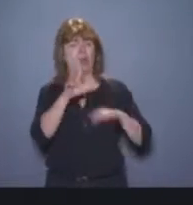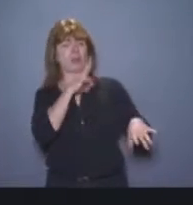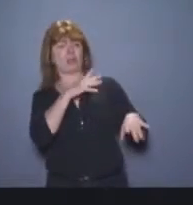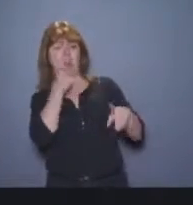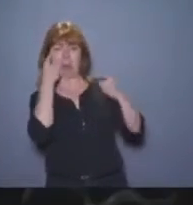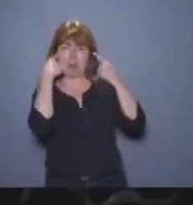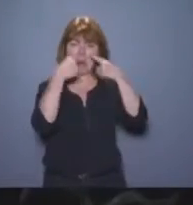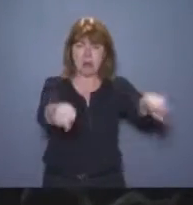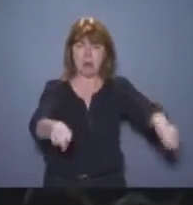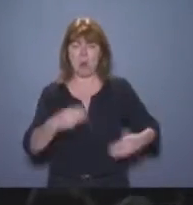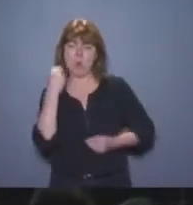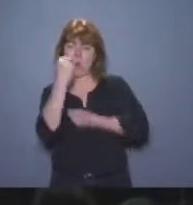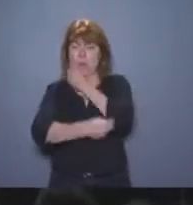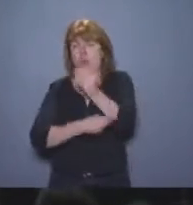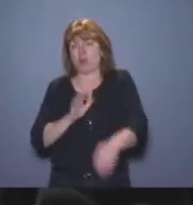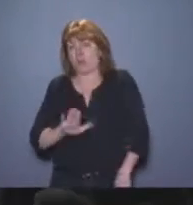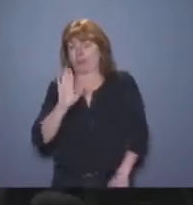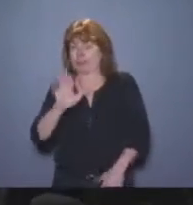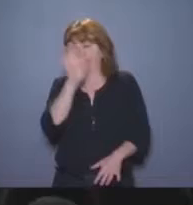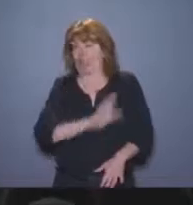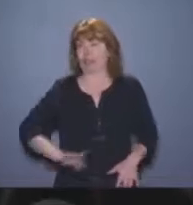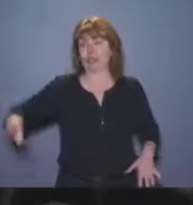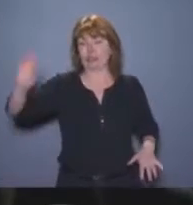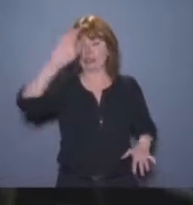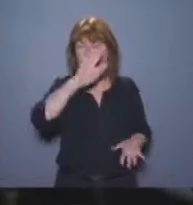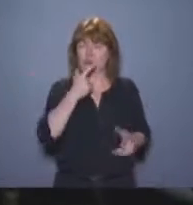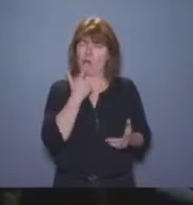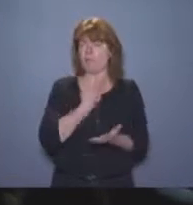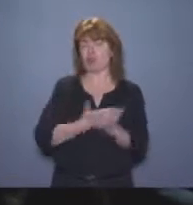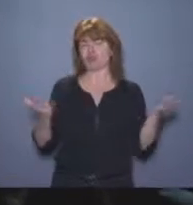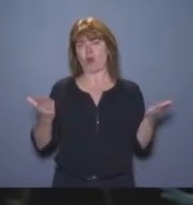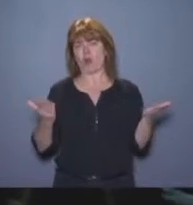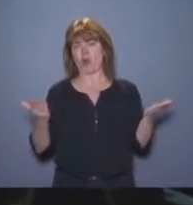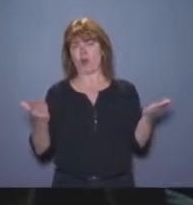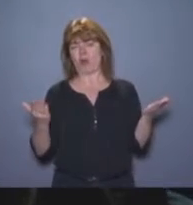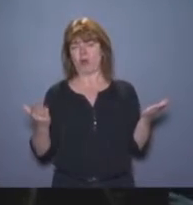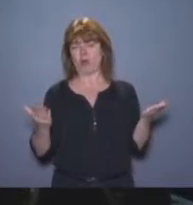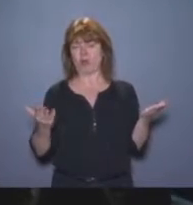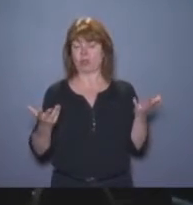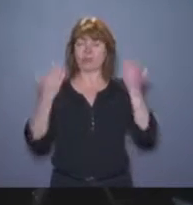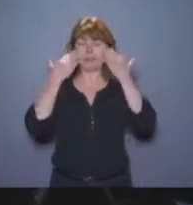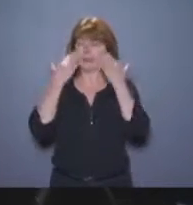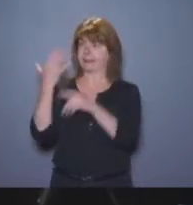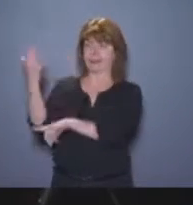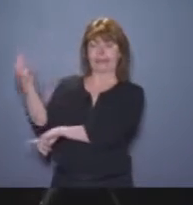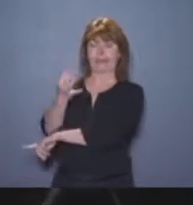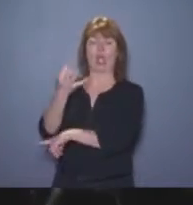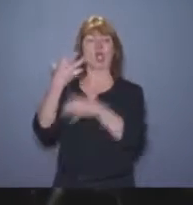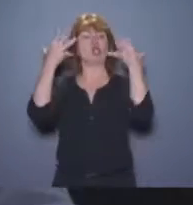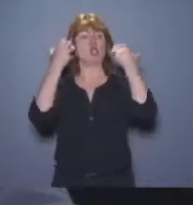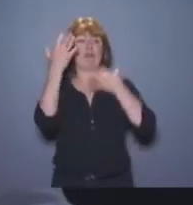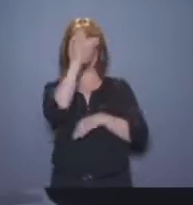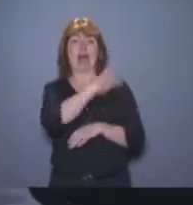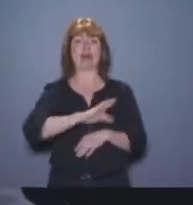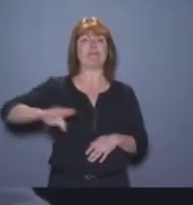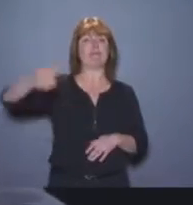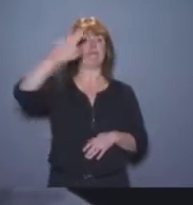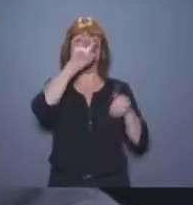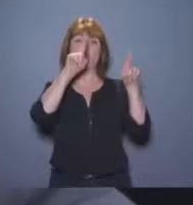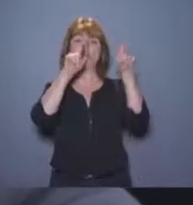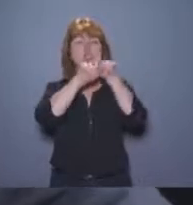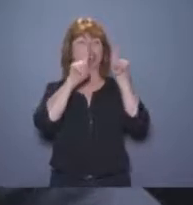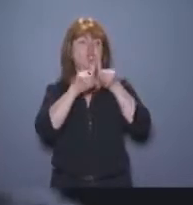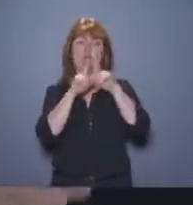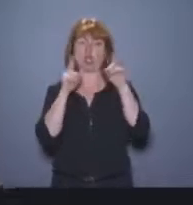c'est qu'un gosse, alors on n'est pas d'accord avec ceci, cela, de l'instituteur ou du professeur. C'est comme ça. Mais